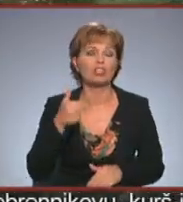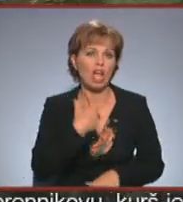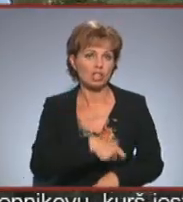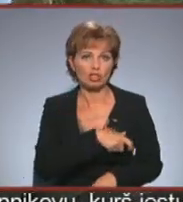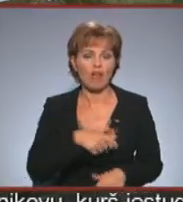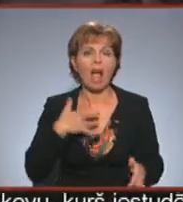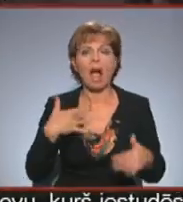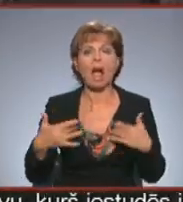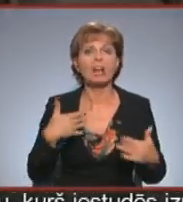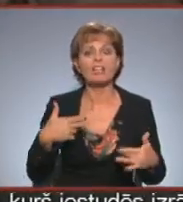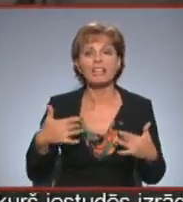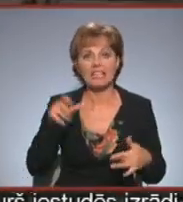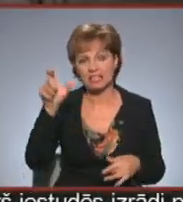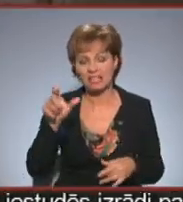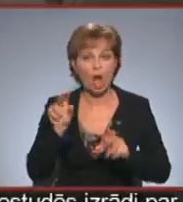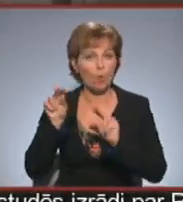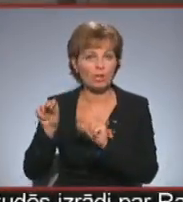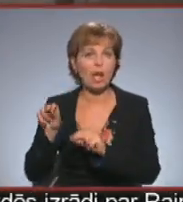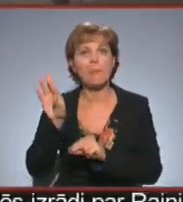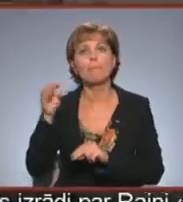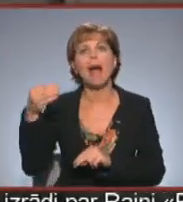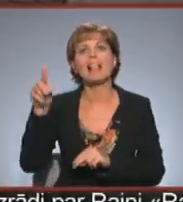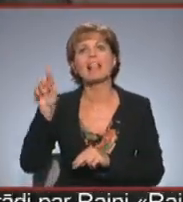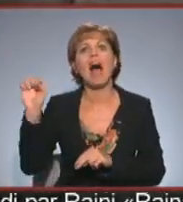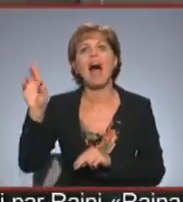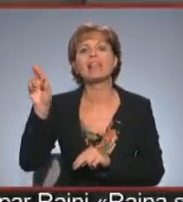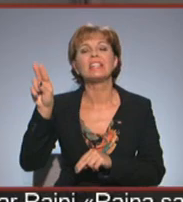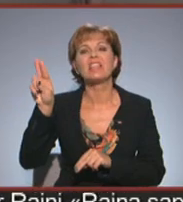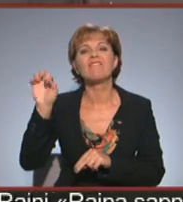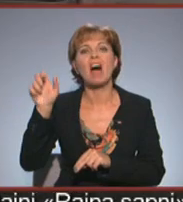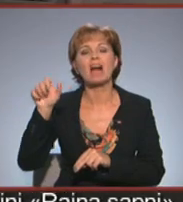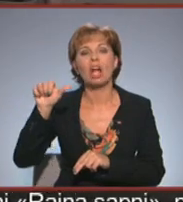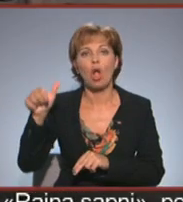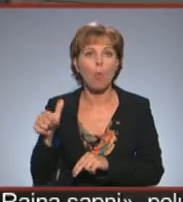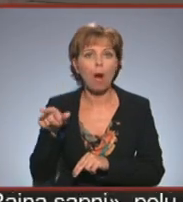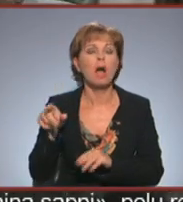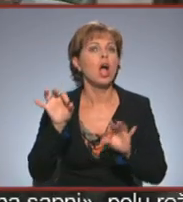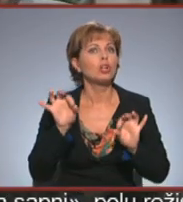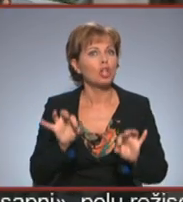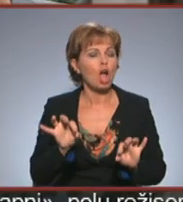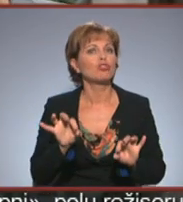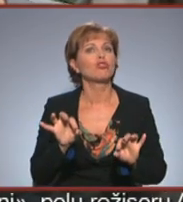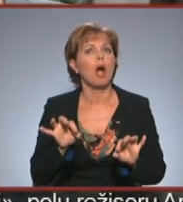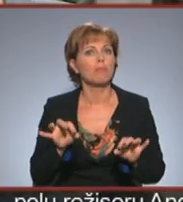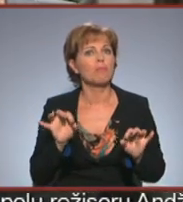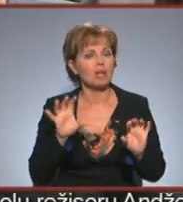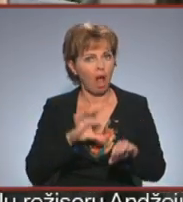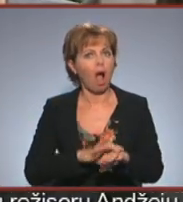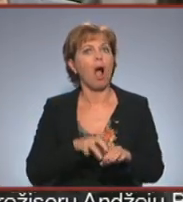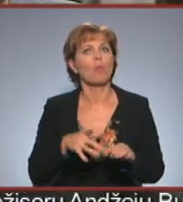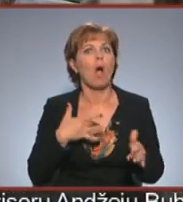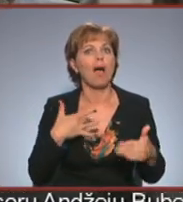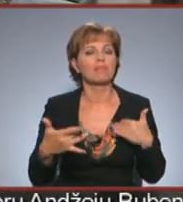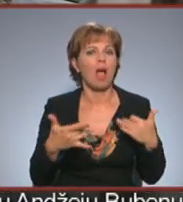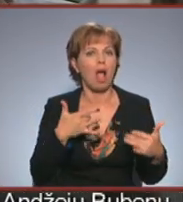aktrise Sabīna Timoteo, kurai uzticēta Melānijas Vanagas loma, atzīst, ka pirmo reizi attēlo kādu reāli eksistējošu personu.